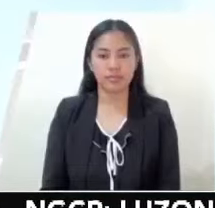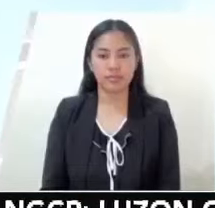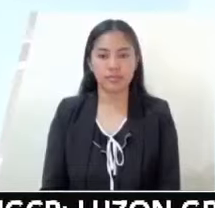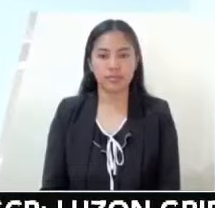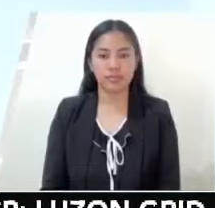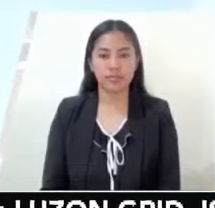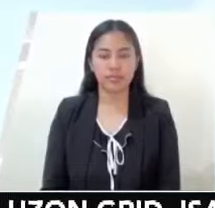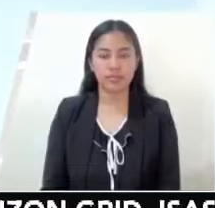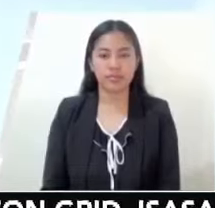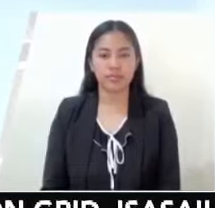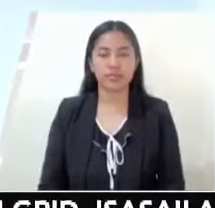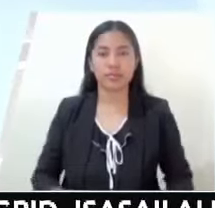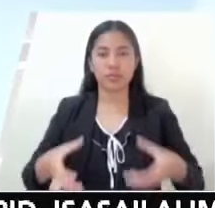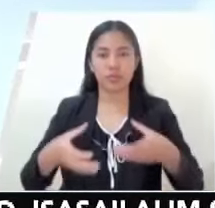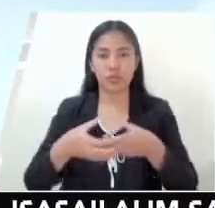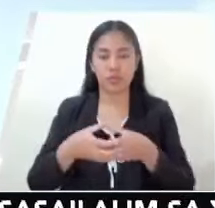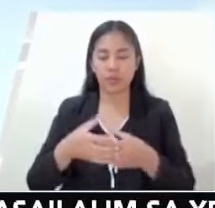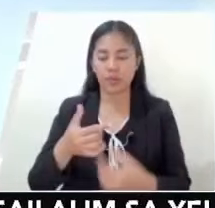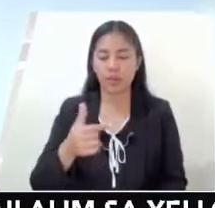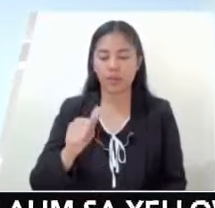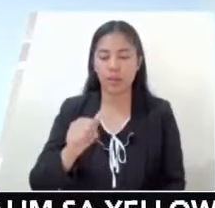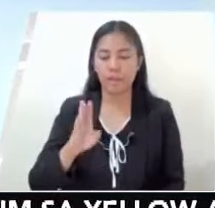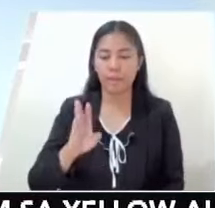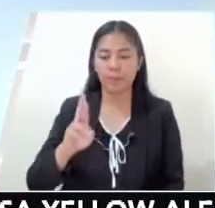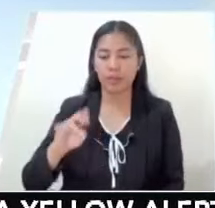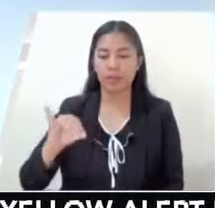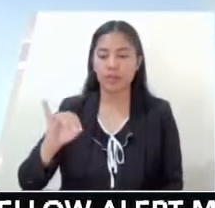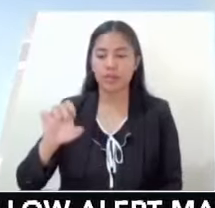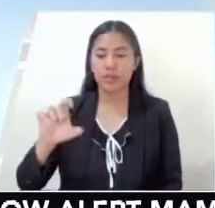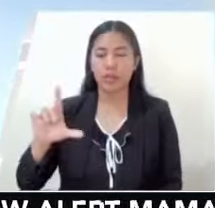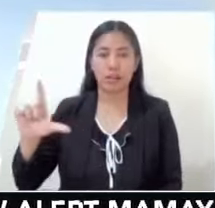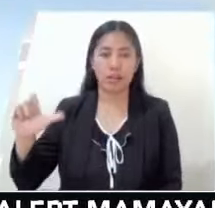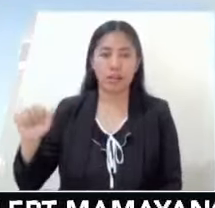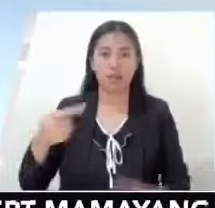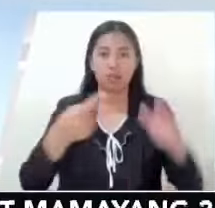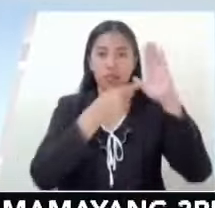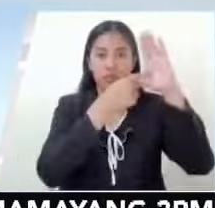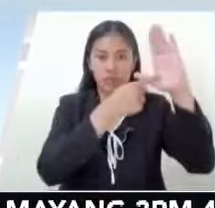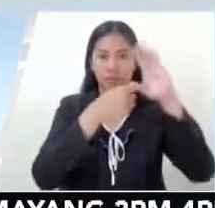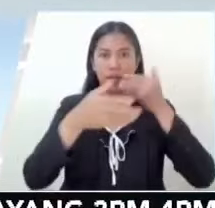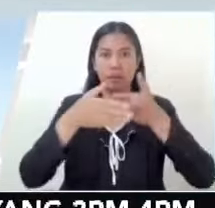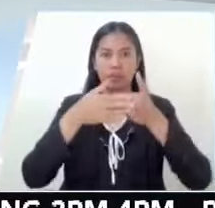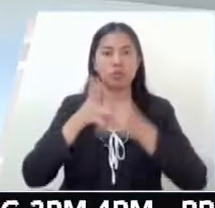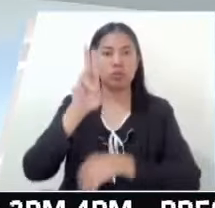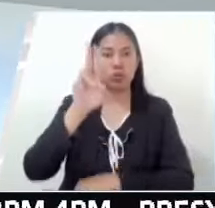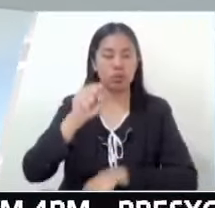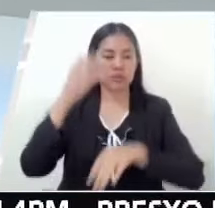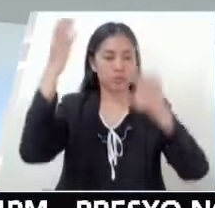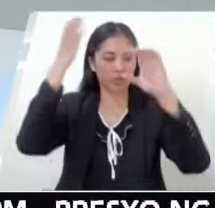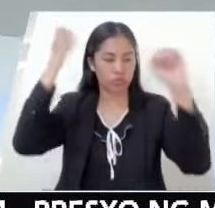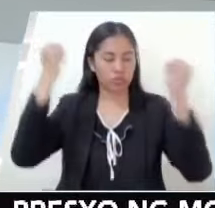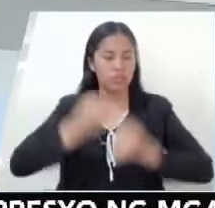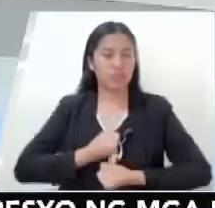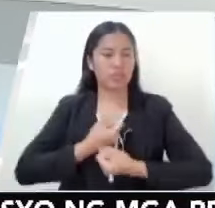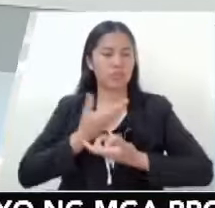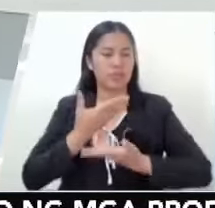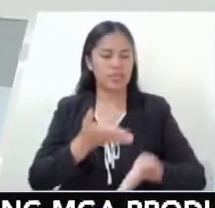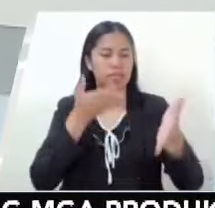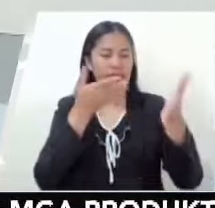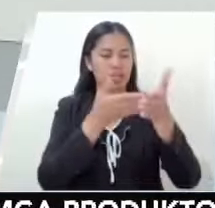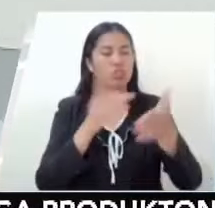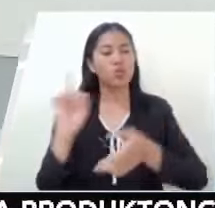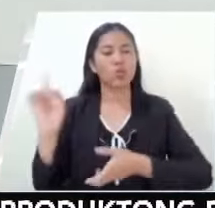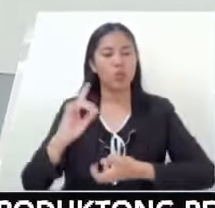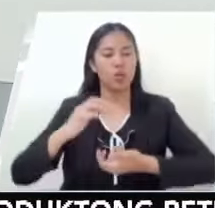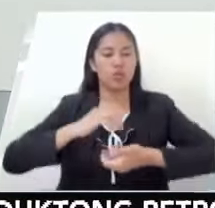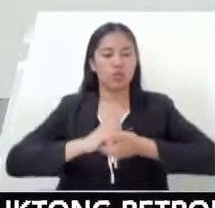Nagprotesta ang grupong Gabriela malapit po sa US Embassy para ipahayag ang pagtutol nila sa Balikatan exercises. At live mula naman sa